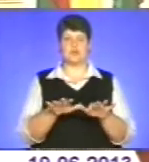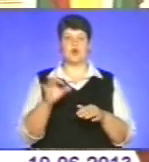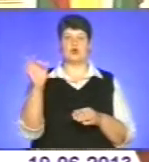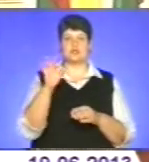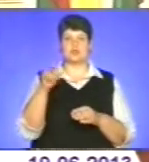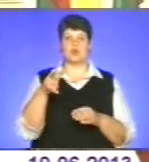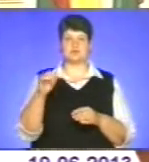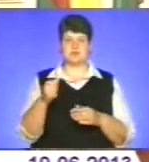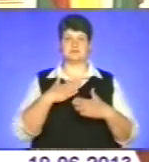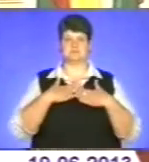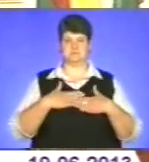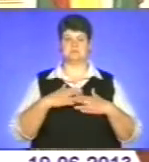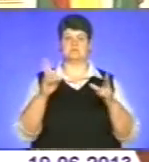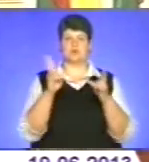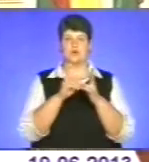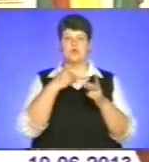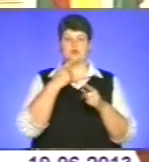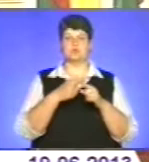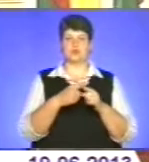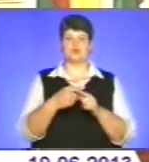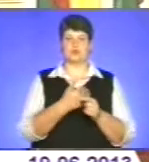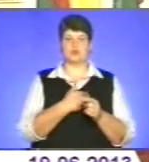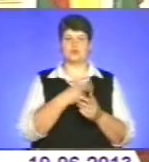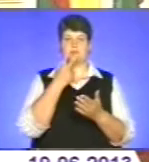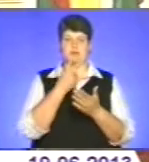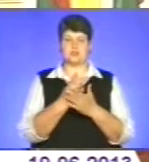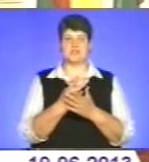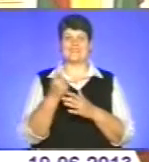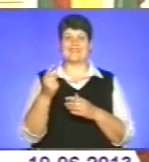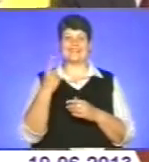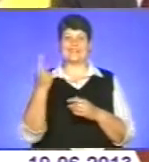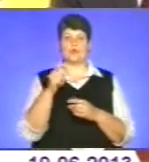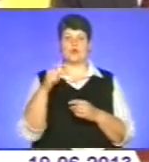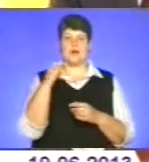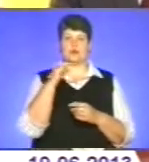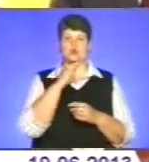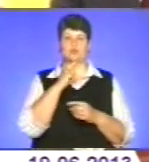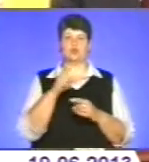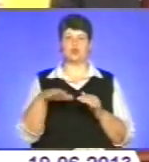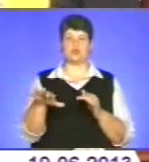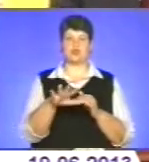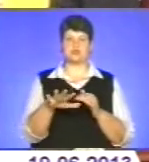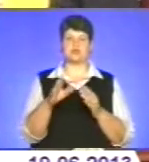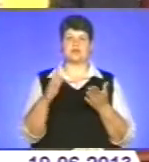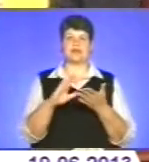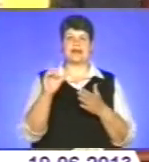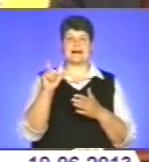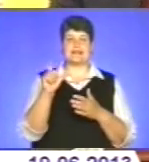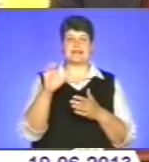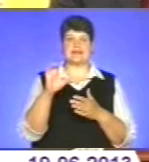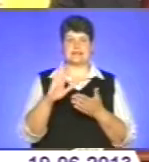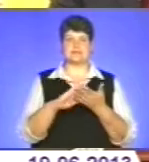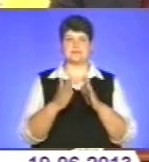зустрічю задоволений. Каже, Білорусь хотіла би бачити Україну в єдиному економічному просторі. А щодо перемовин із ЄС, то головне, щоб нічого не ставало на